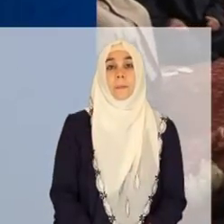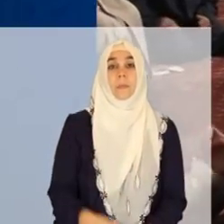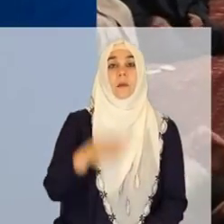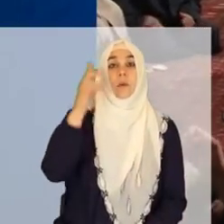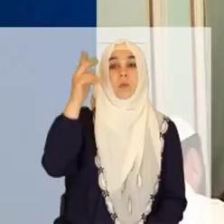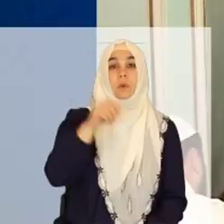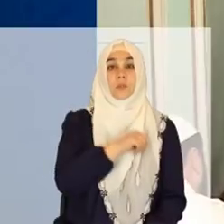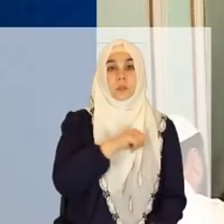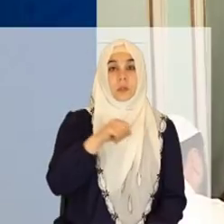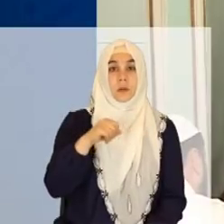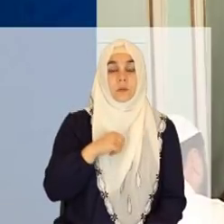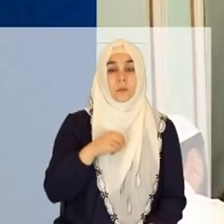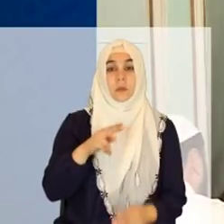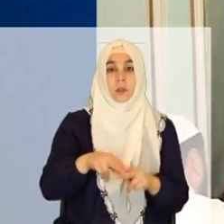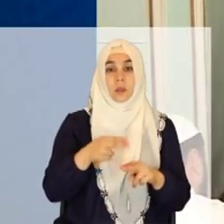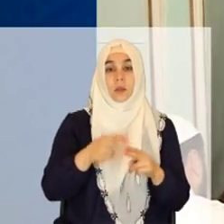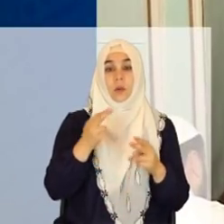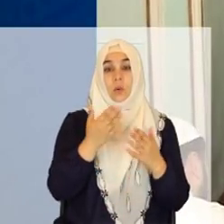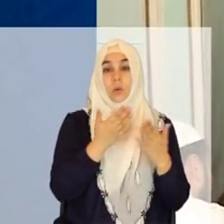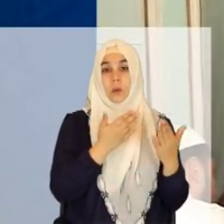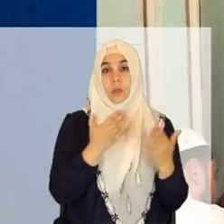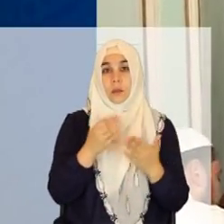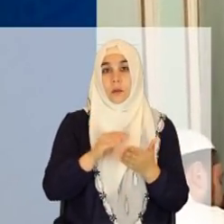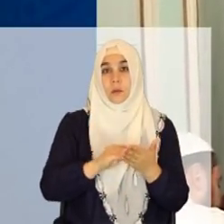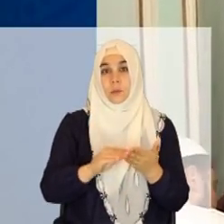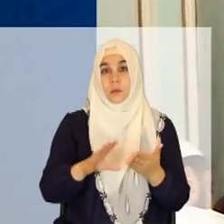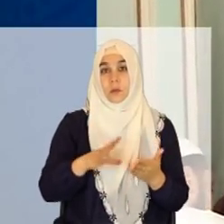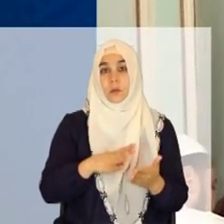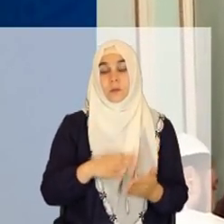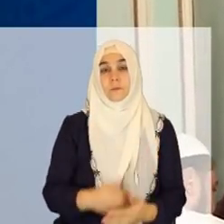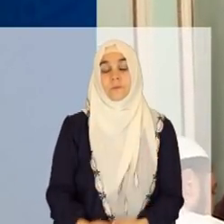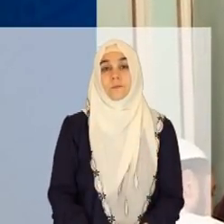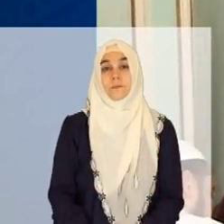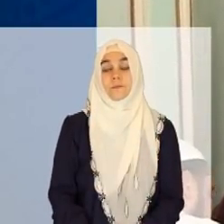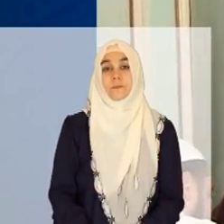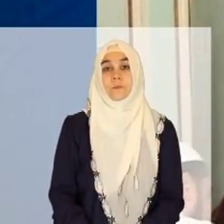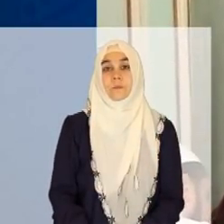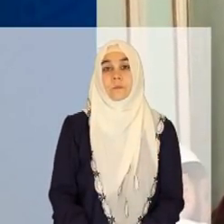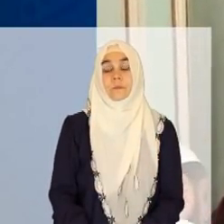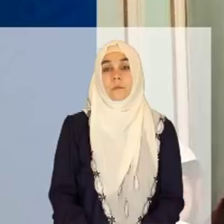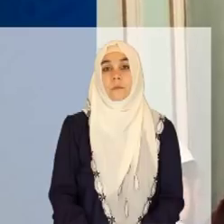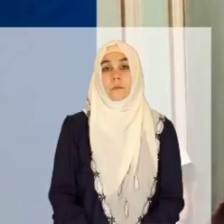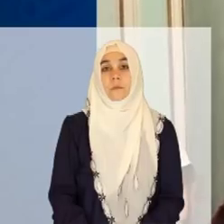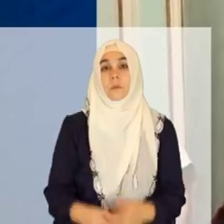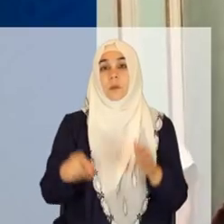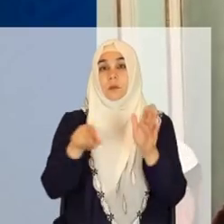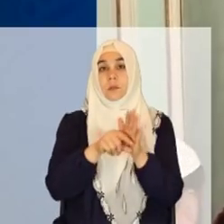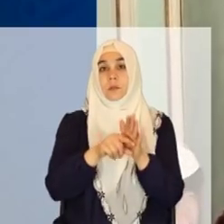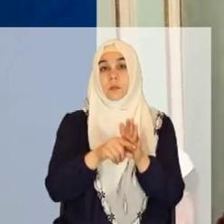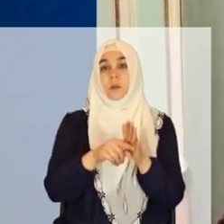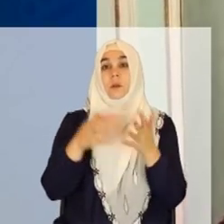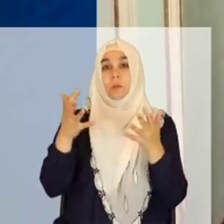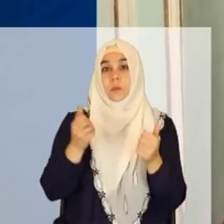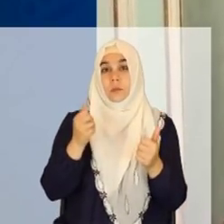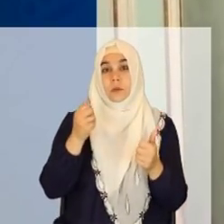Alloh subhanahu va taoloni Qur'oni Karimdagi va tu haqqahu yawma hasodihi oyatiga amal qilinadi.